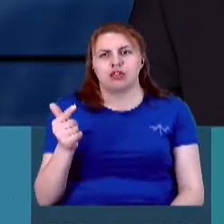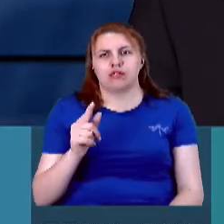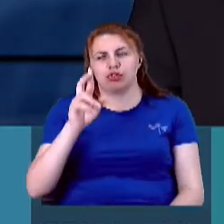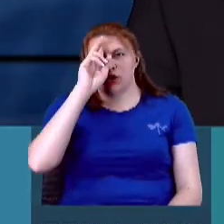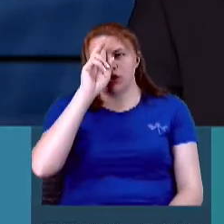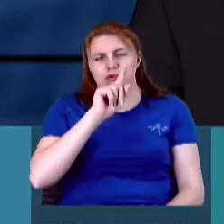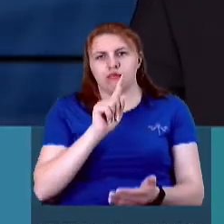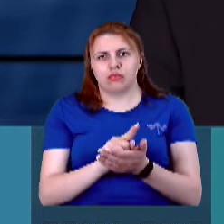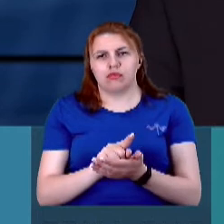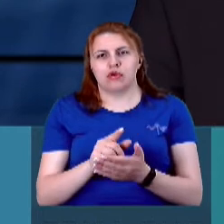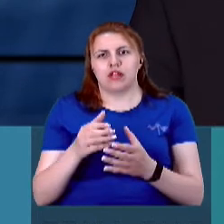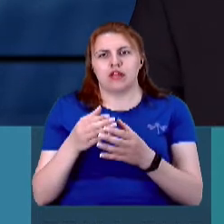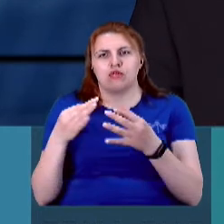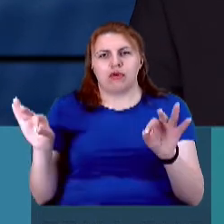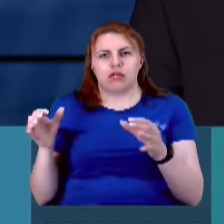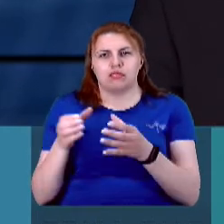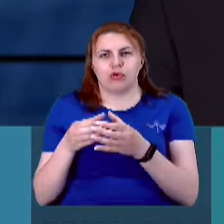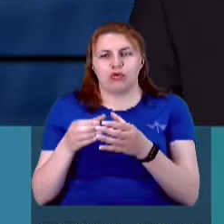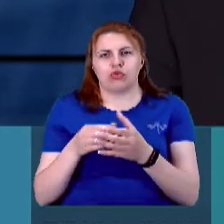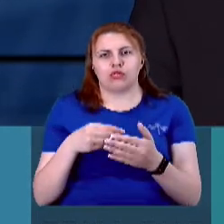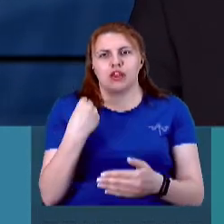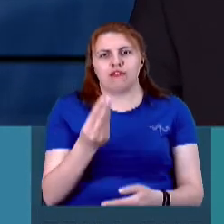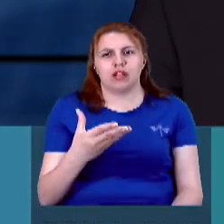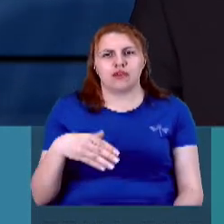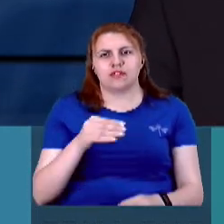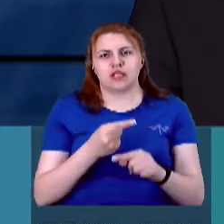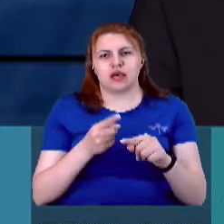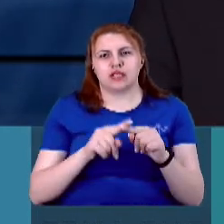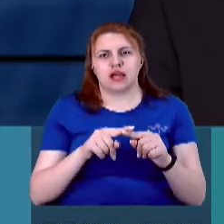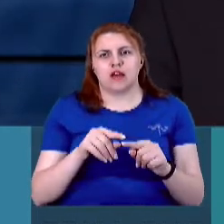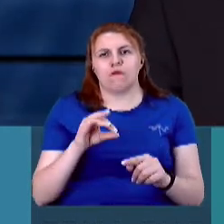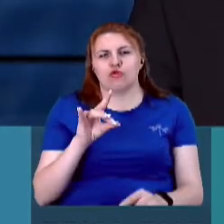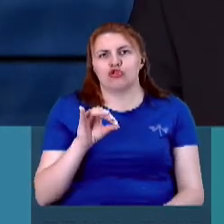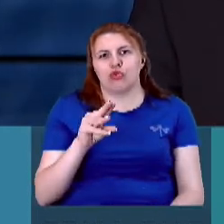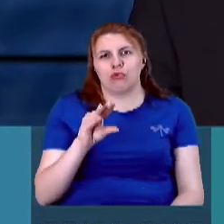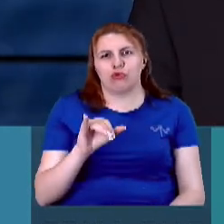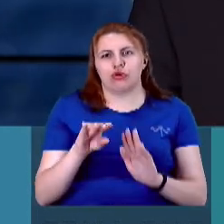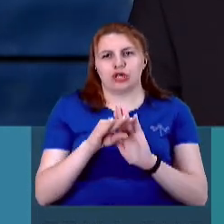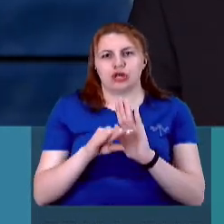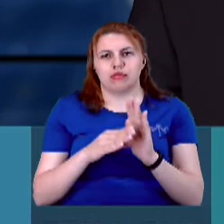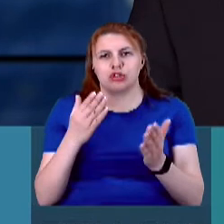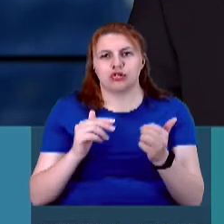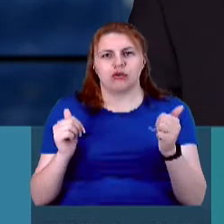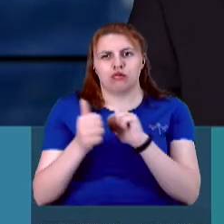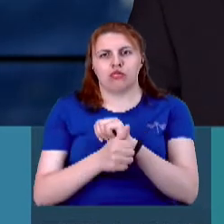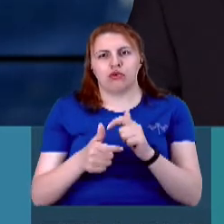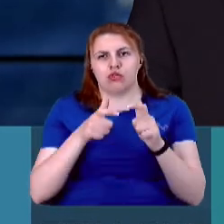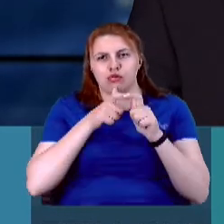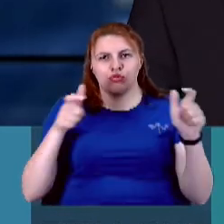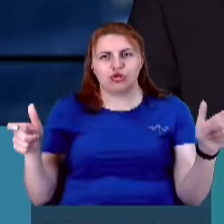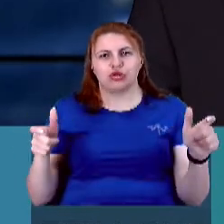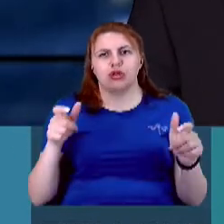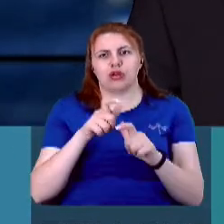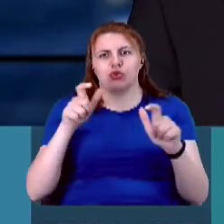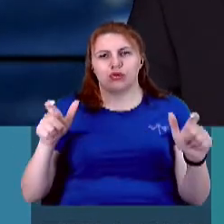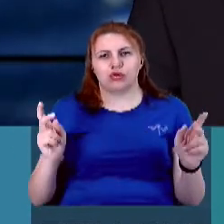людям, які вийшли з полону, надавати. У нас зараз все це в ручному режимі. Якщо обміни проходять гучно і людей